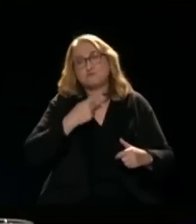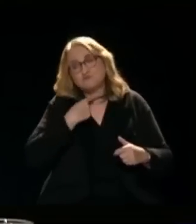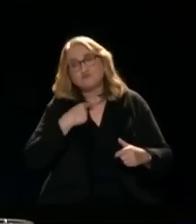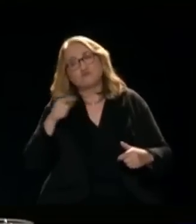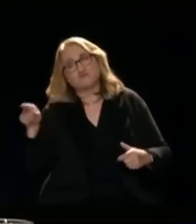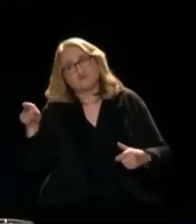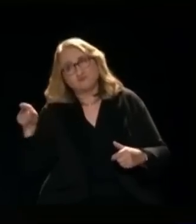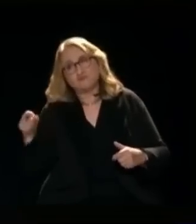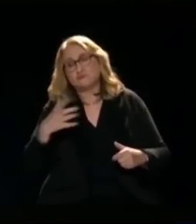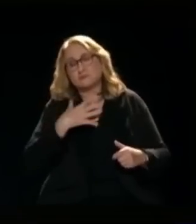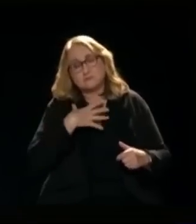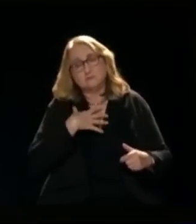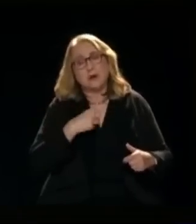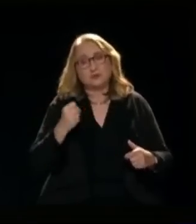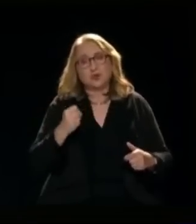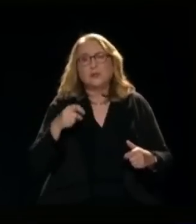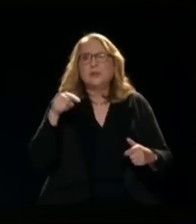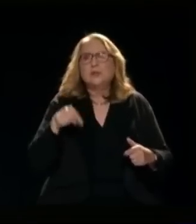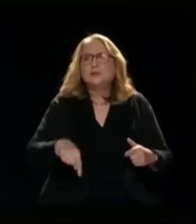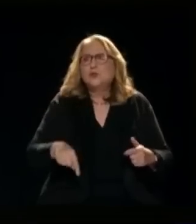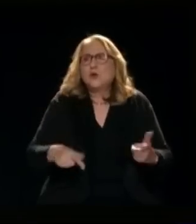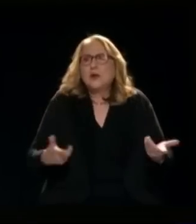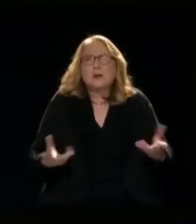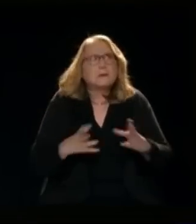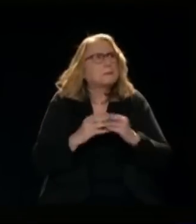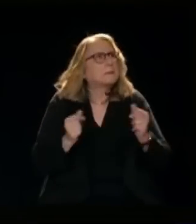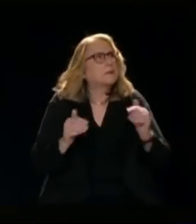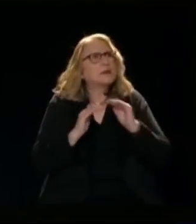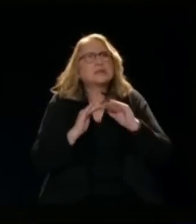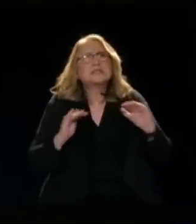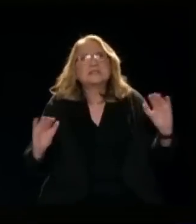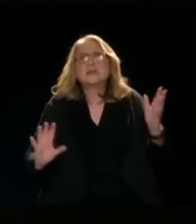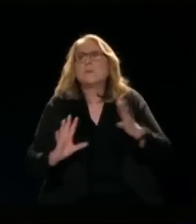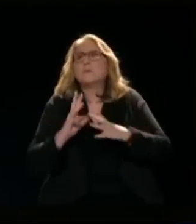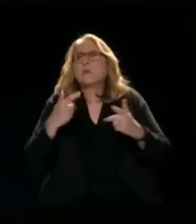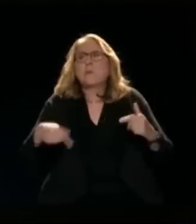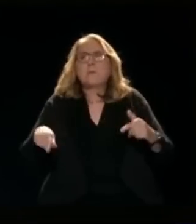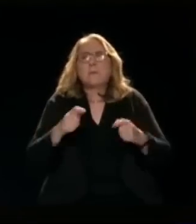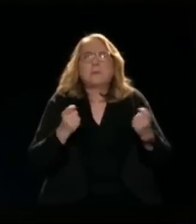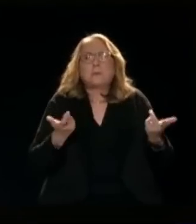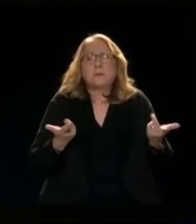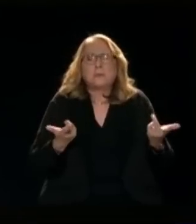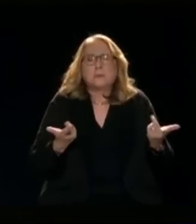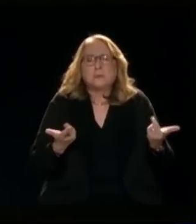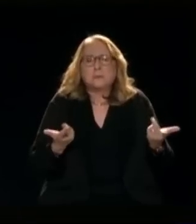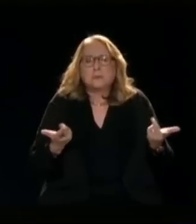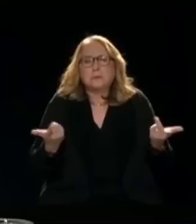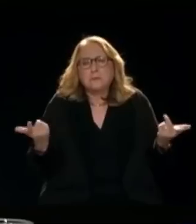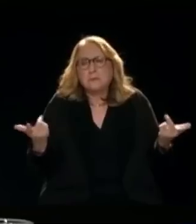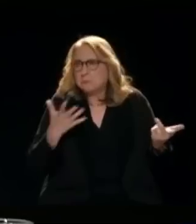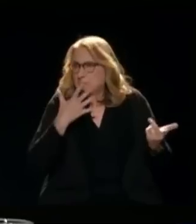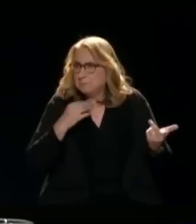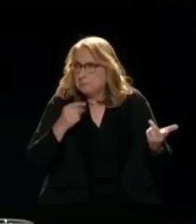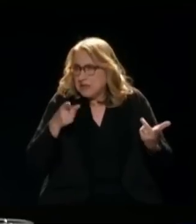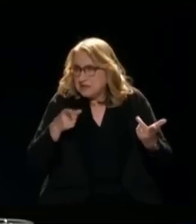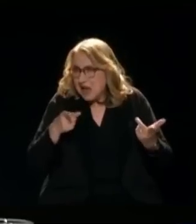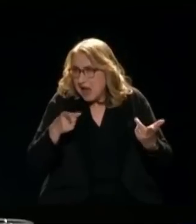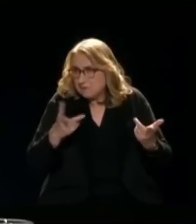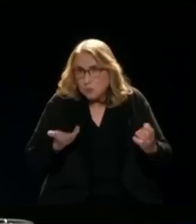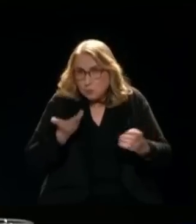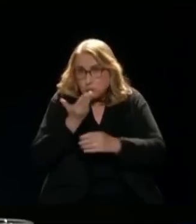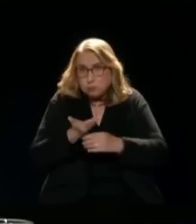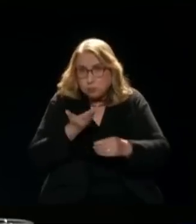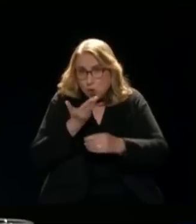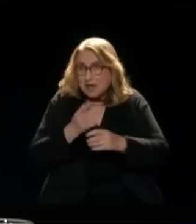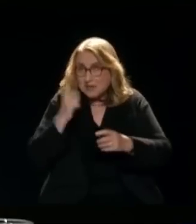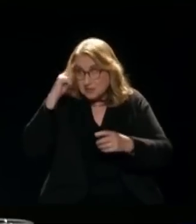Γιατί ξέρετε, οι συγκρουσιακές προτάσεις έχουν και ένα ρίσκο παραπάνω. Σίγουρα. Το θέμα